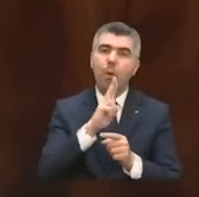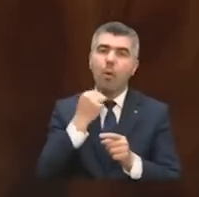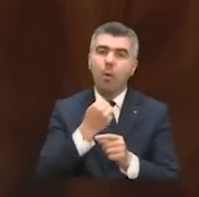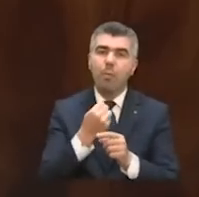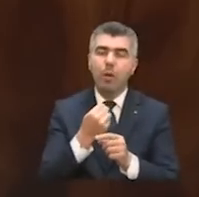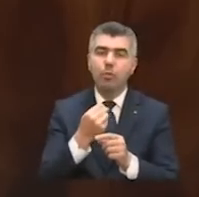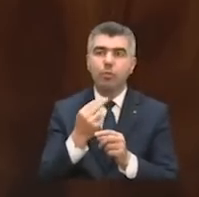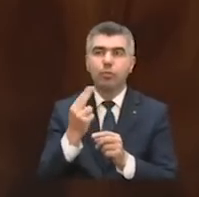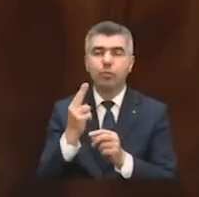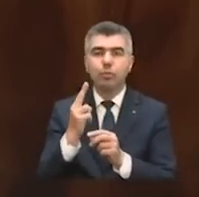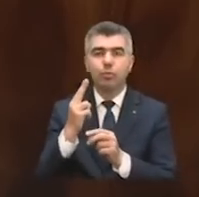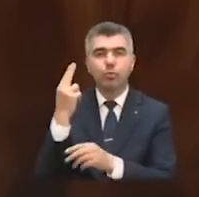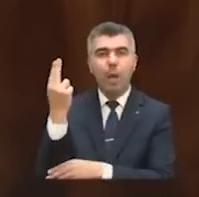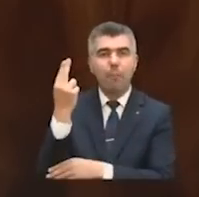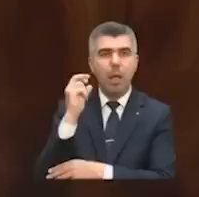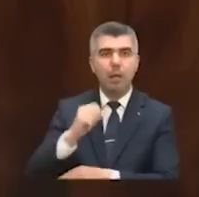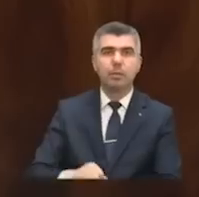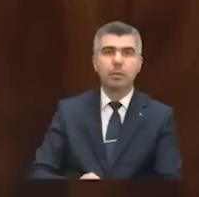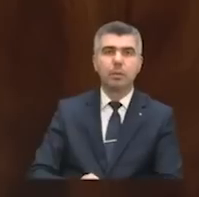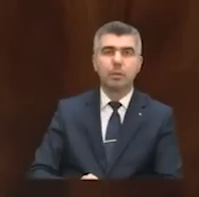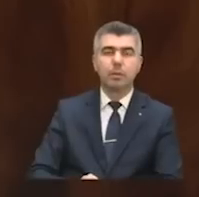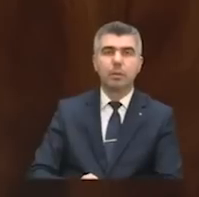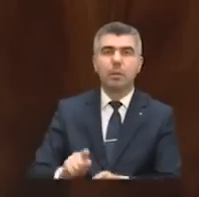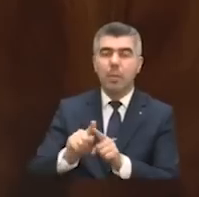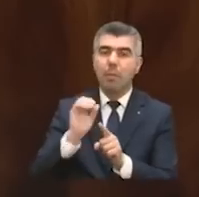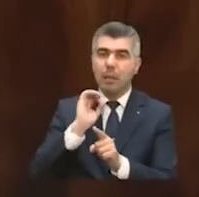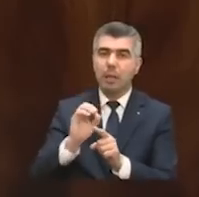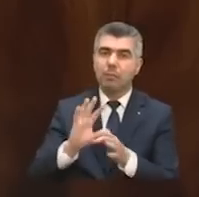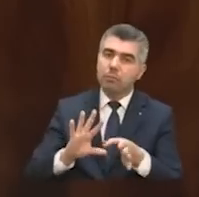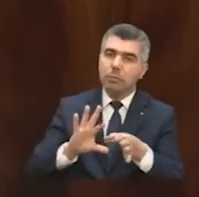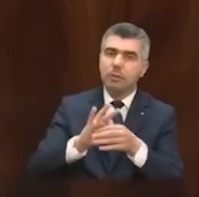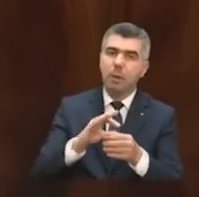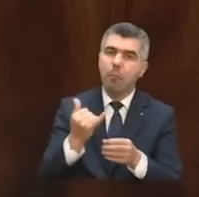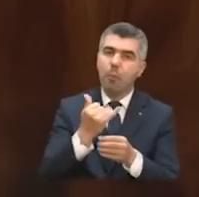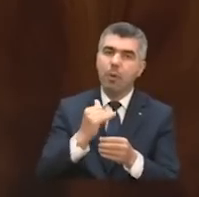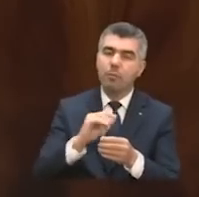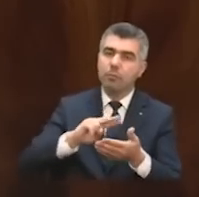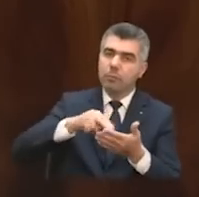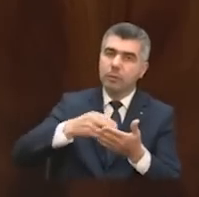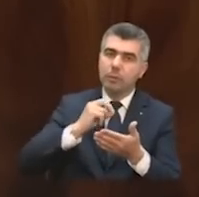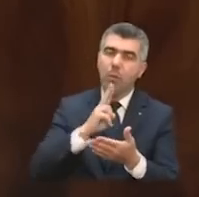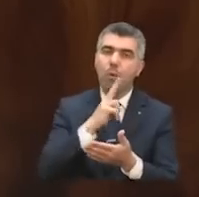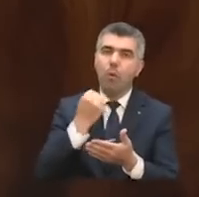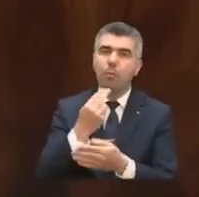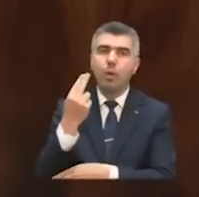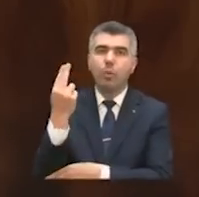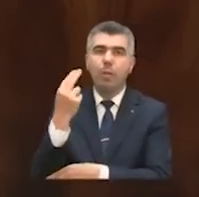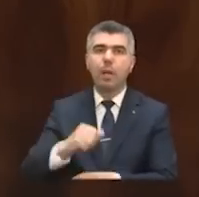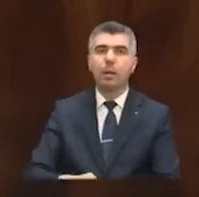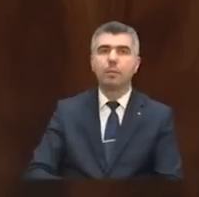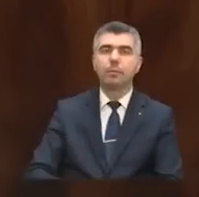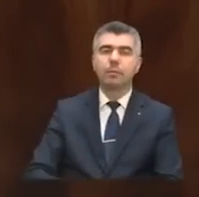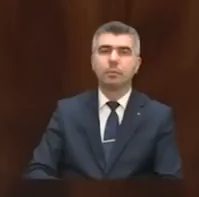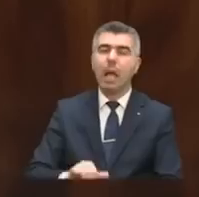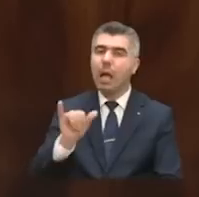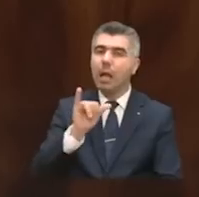والجامعات. غنمشيو في لابوش ديال لا كونتراكتواليزاسيون، يعني التعاقد. التعاقد بين الدوله وبين الجامعات. عشان